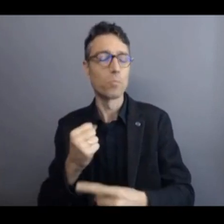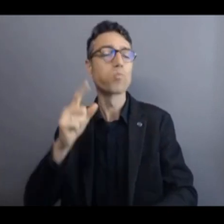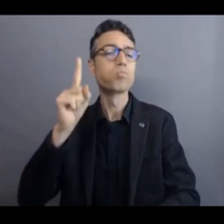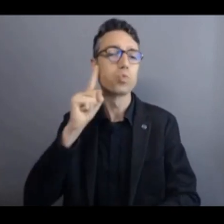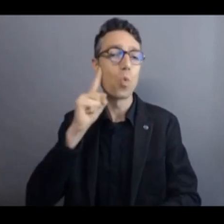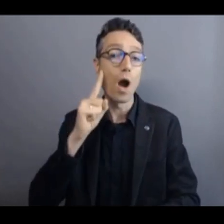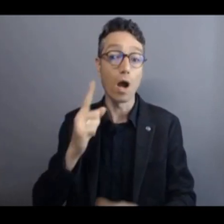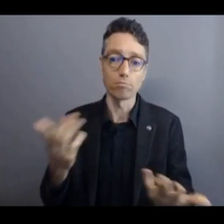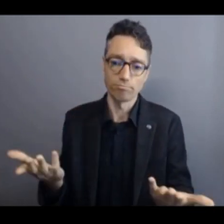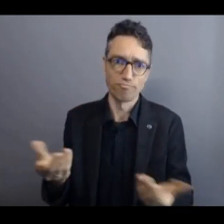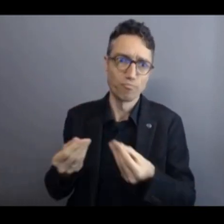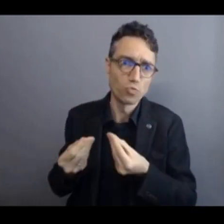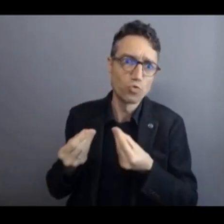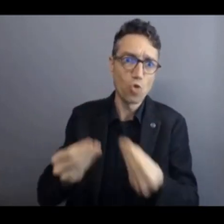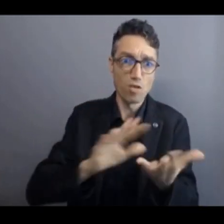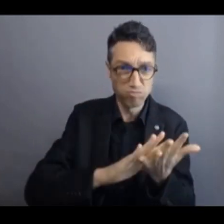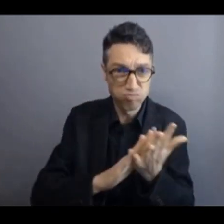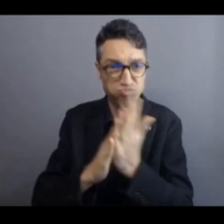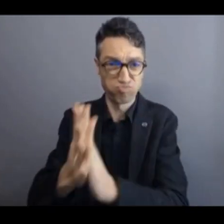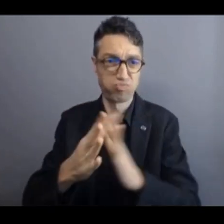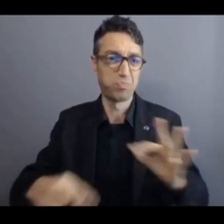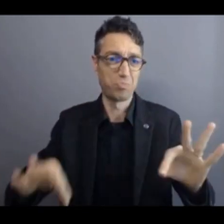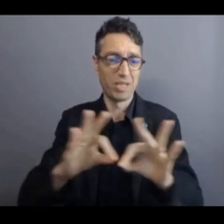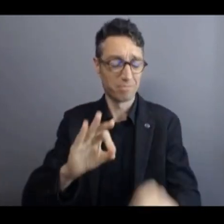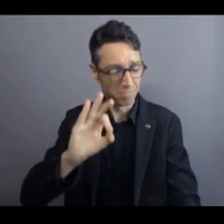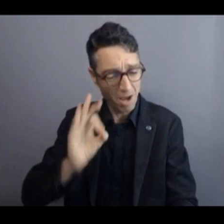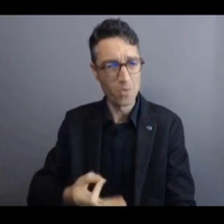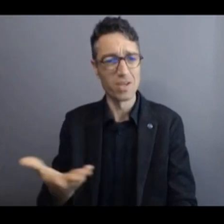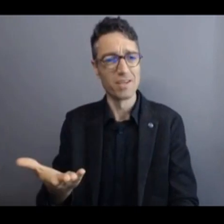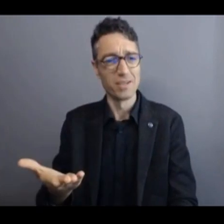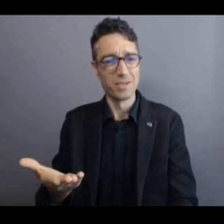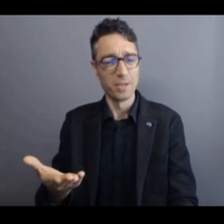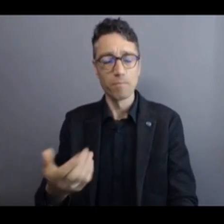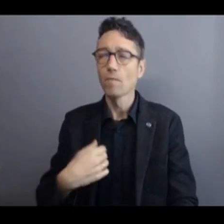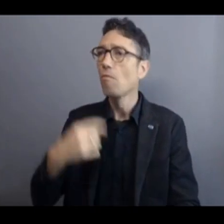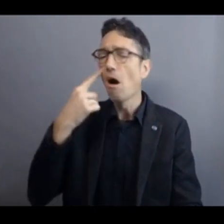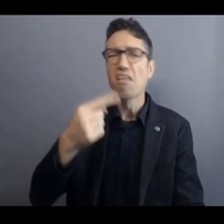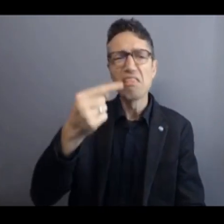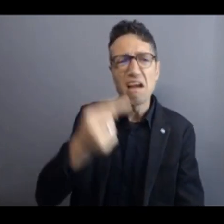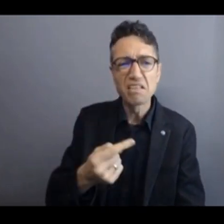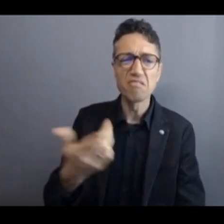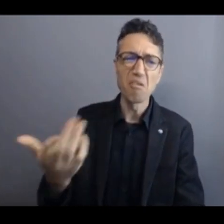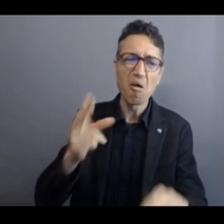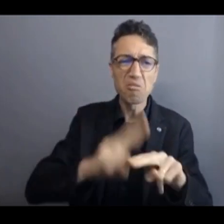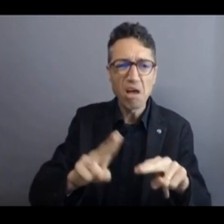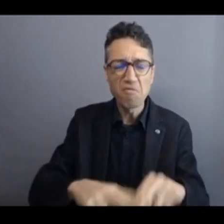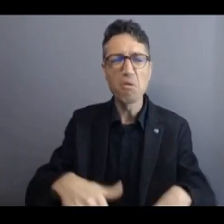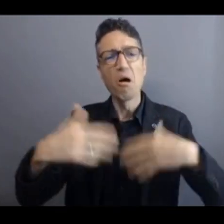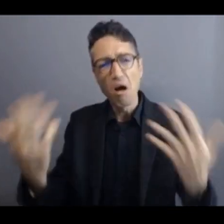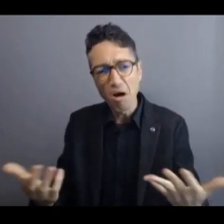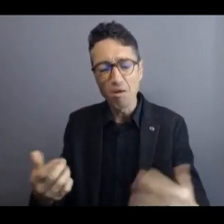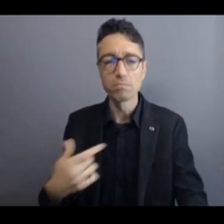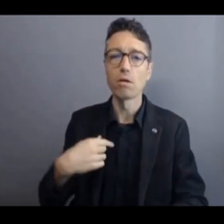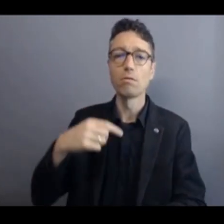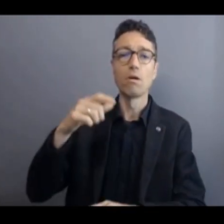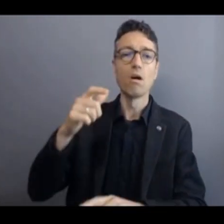dans notre pays, et il faut le regarder. Il faut plutôt voir ça que les côtés négatifs. « Oh, les travaux, oh, ceci !» Là, en ce moment, parce qu'il y a une chanteuse. Enfin, on